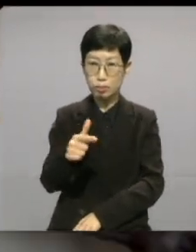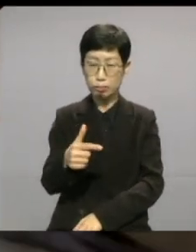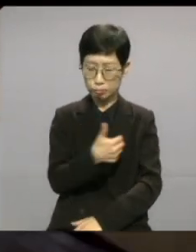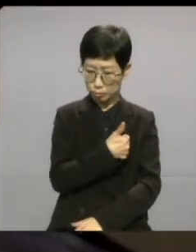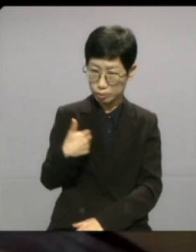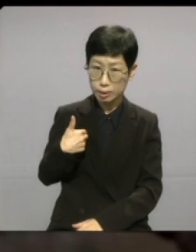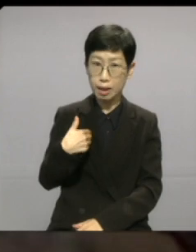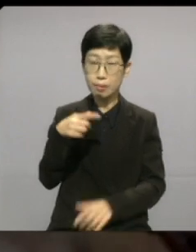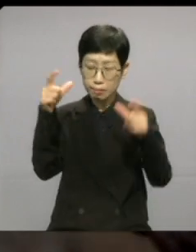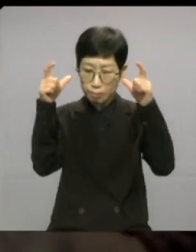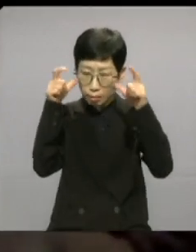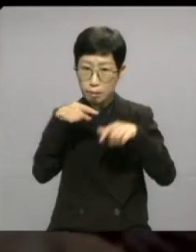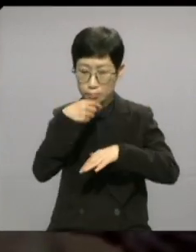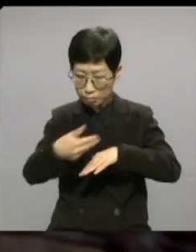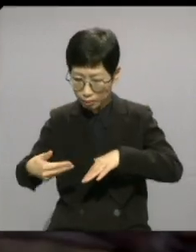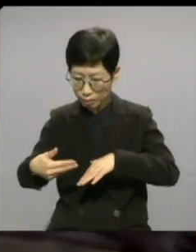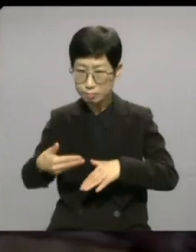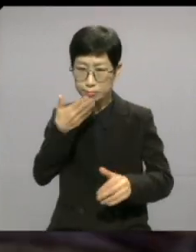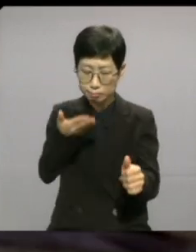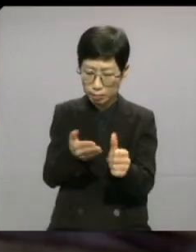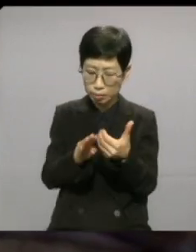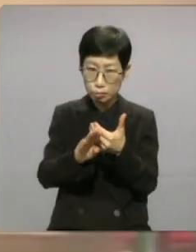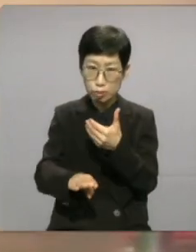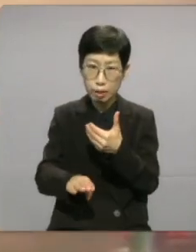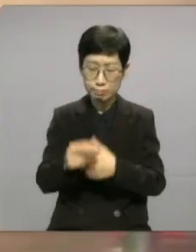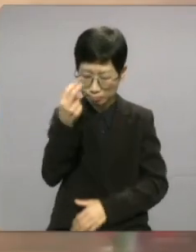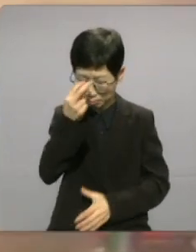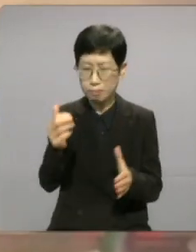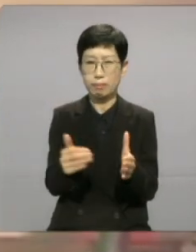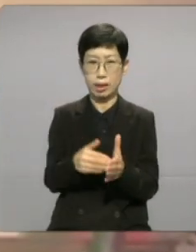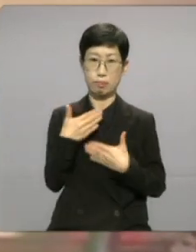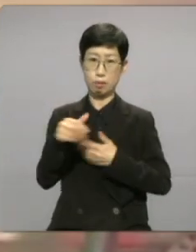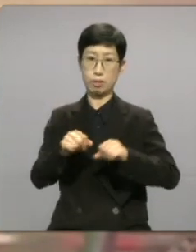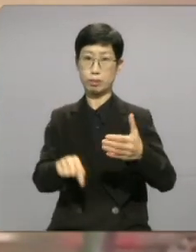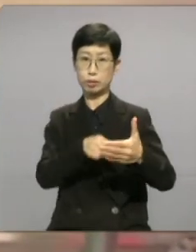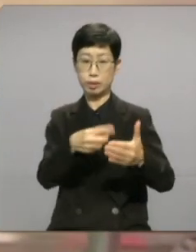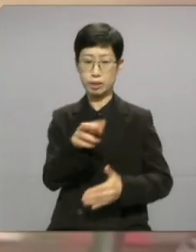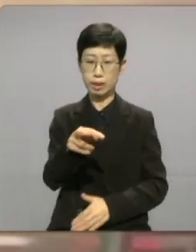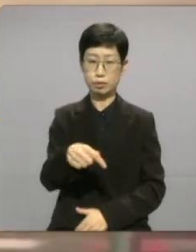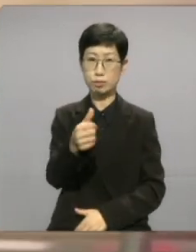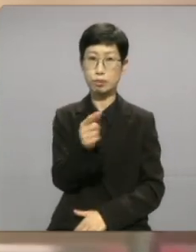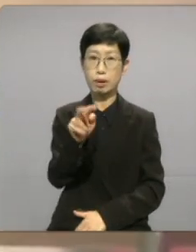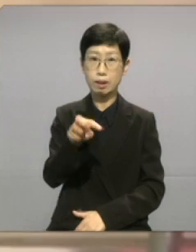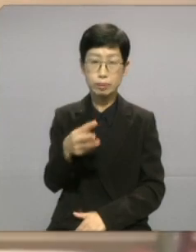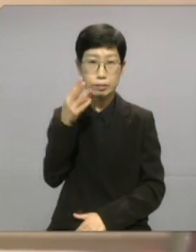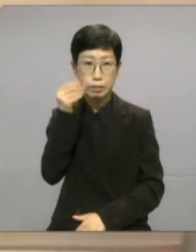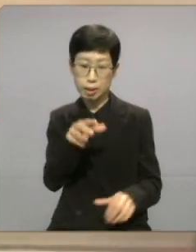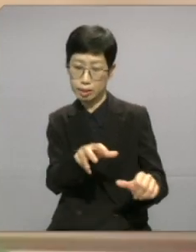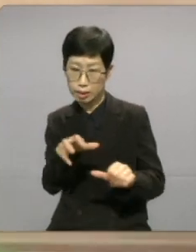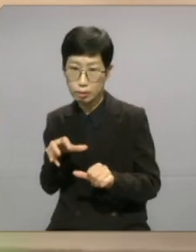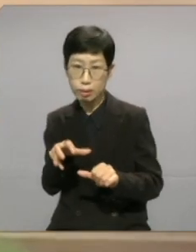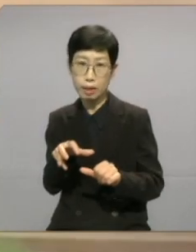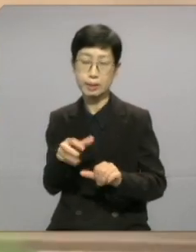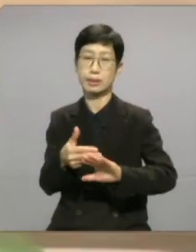뒤 아미노산을 추적했습니다. 신체 활동 중 탄수화물과 지방을 연료로 사용하는 대부분